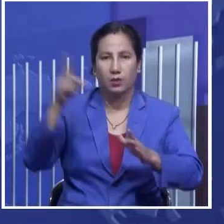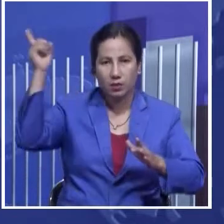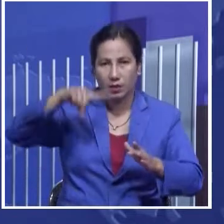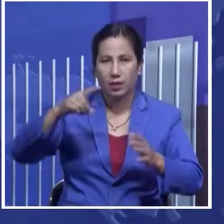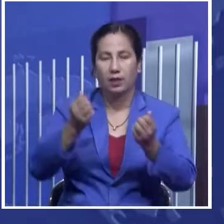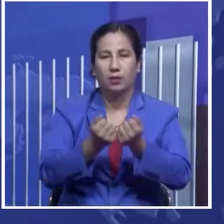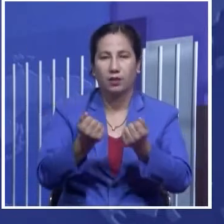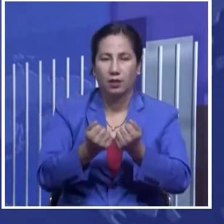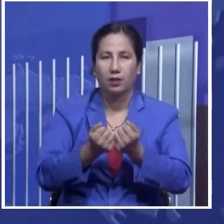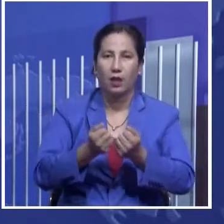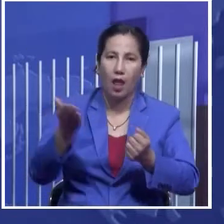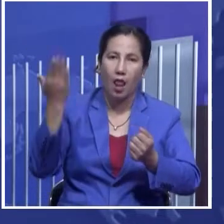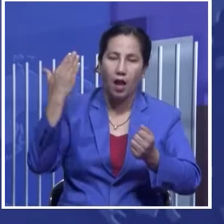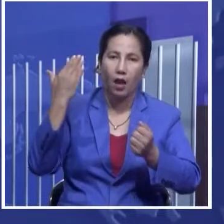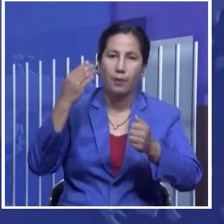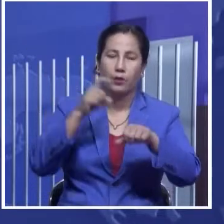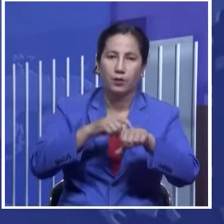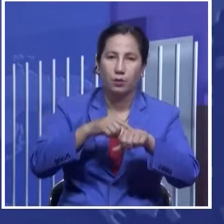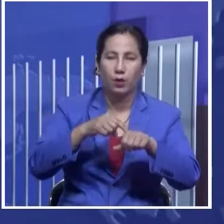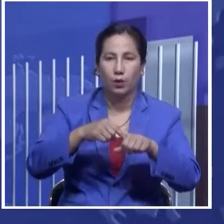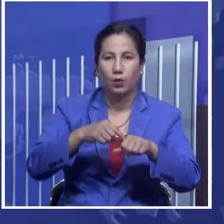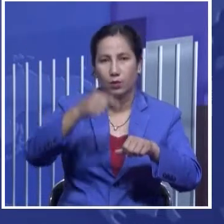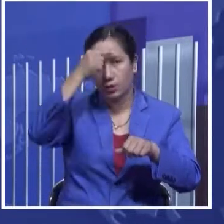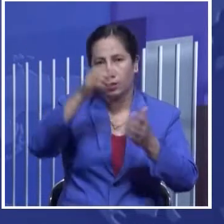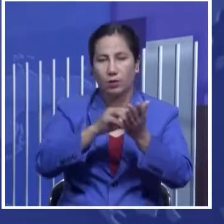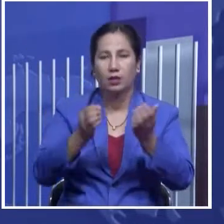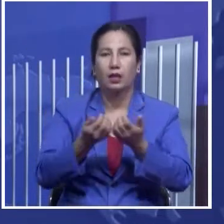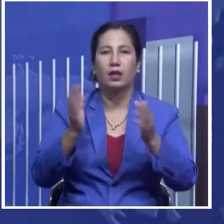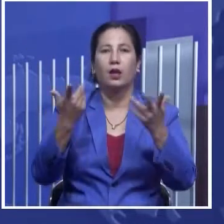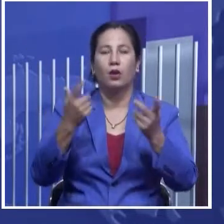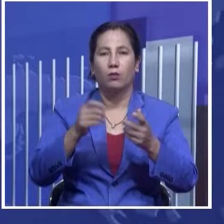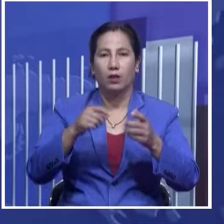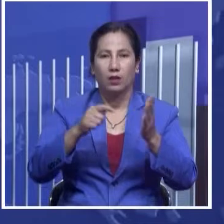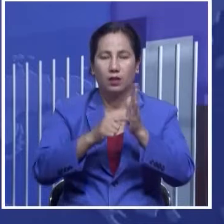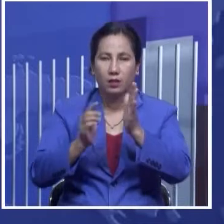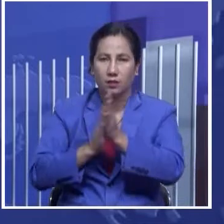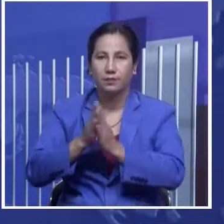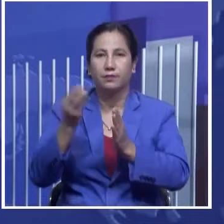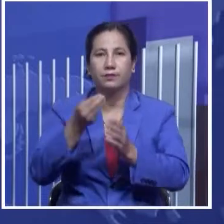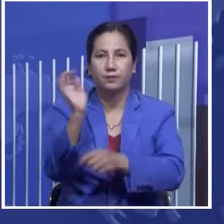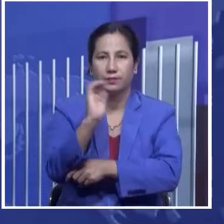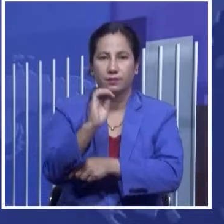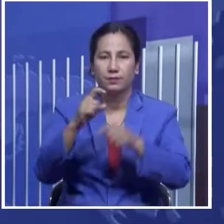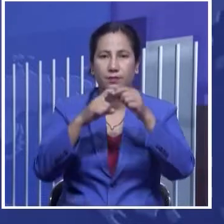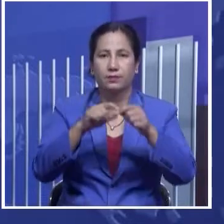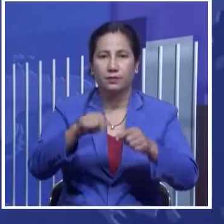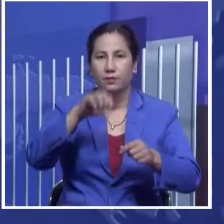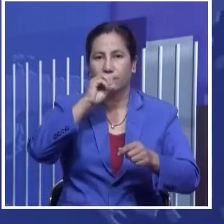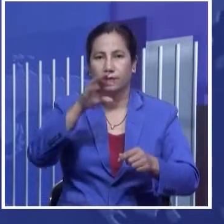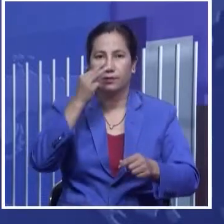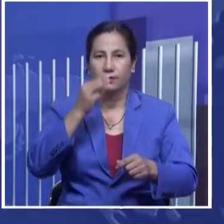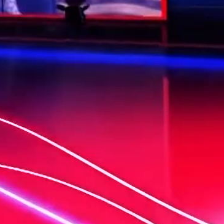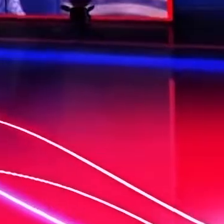रोक्न अनि दीर्घकालीन समाधानका उपायहरू के होलान् भनेर आज हामीले कञ्चनपुरका केही नागरिकलाई सोधेका छौँ। हेरौँ आजको